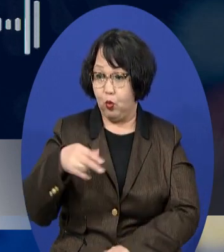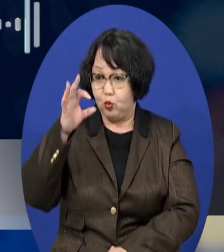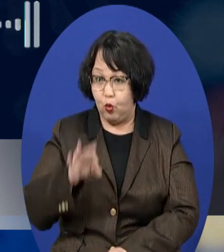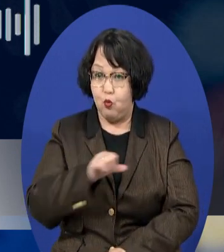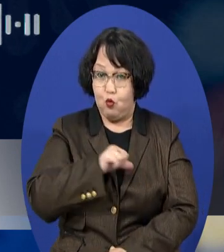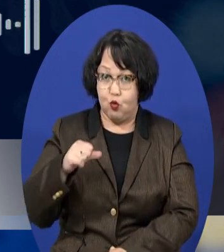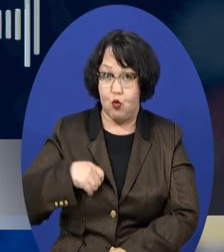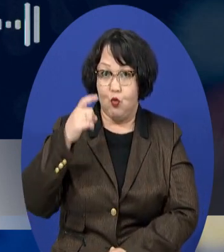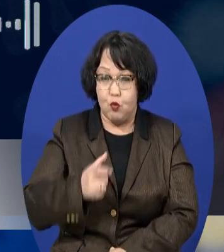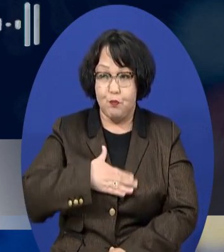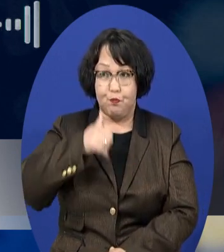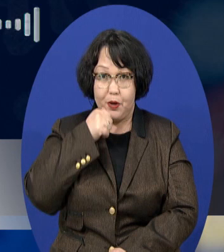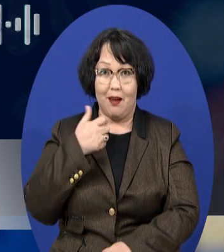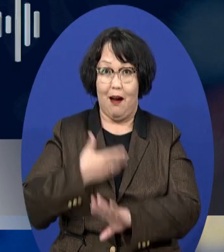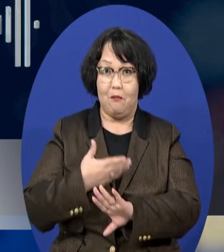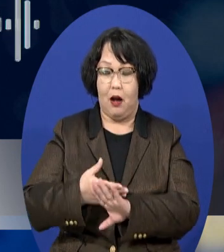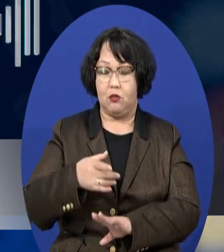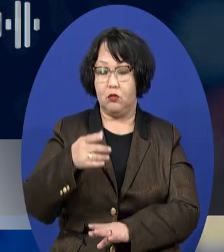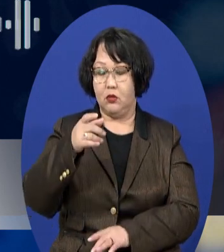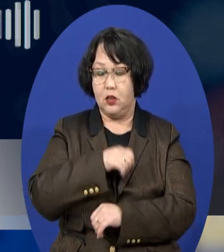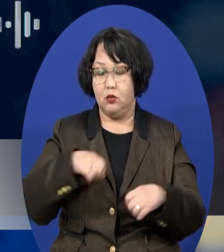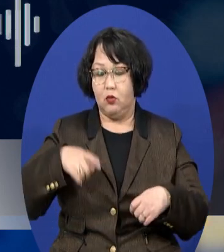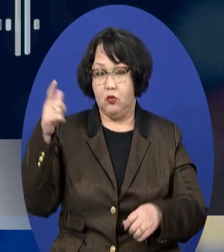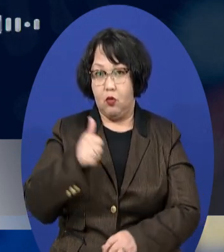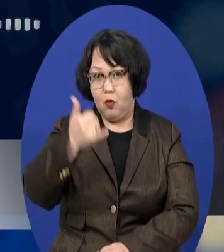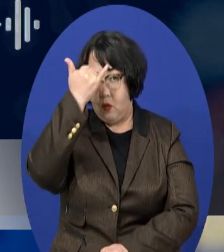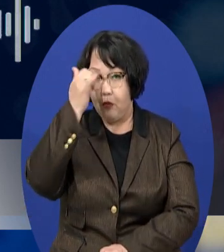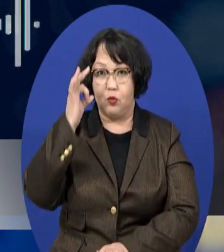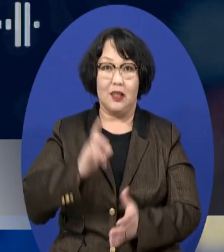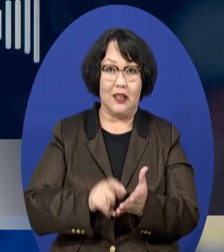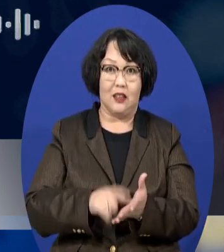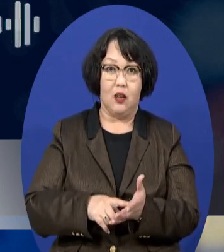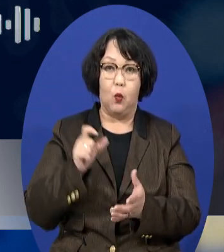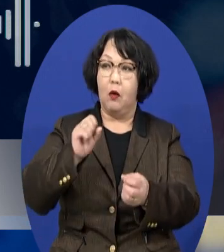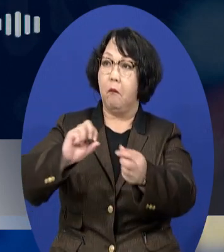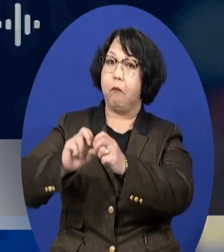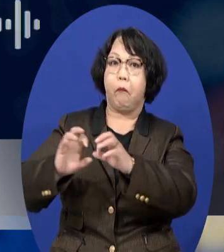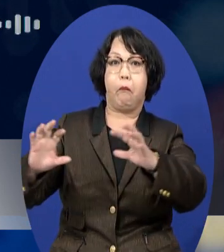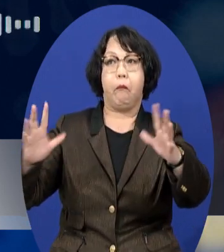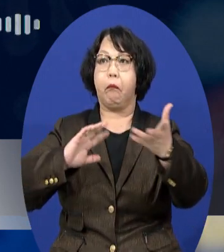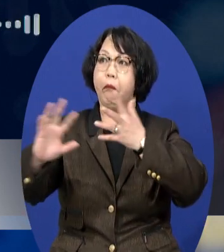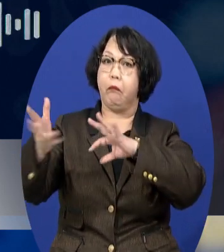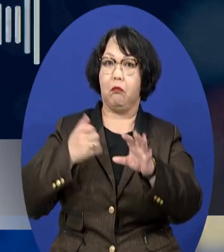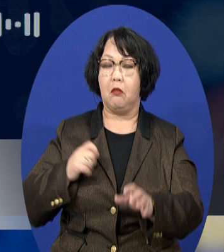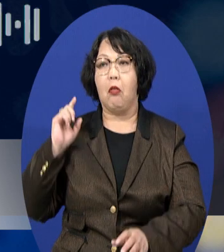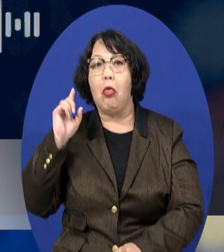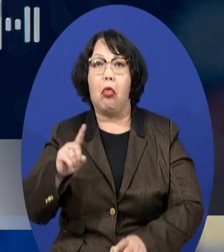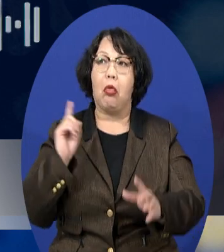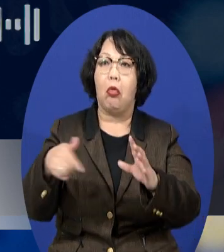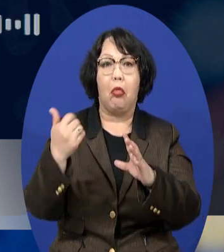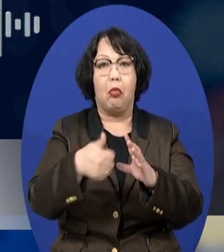шалтгаалах зүйлэгтчээд байна гэж ойлгож байгаа байхгүй. Олон хүн цугласан газар очиоч ээ гэж арга хэрэгдээсээ одоо энэ судлаач хүнээс өөр